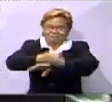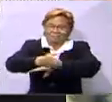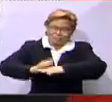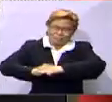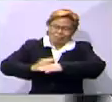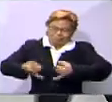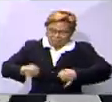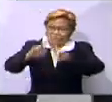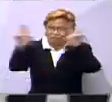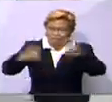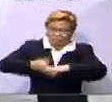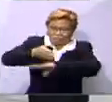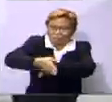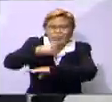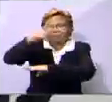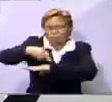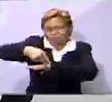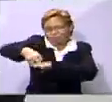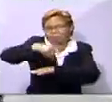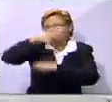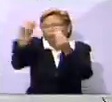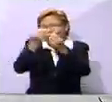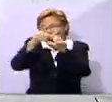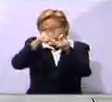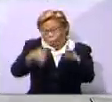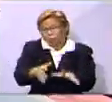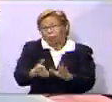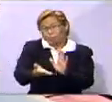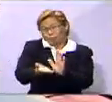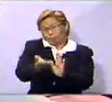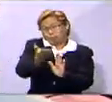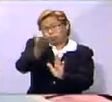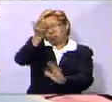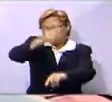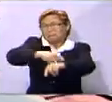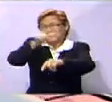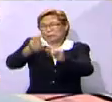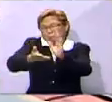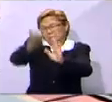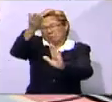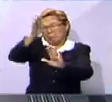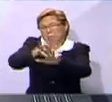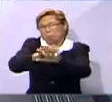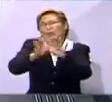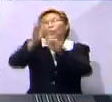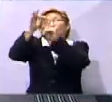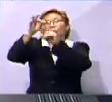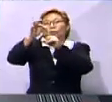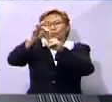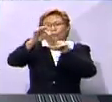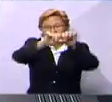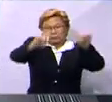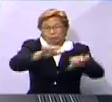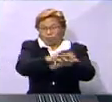kan? Beliau menjangkakan jumlah penumpang akan terus meningkat dalam tempoh terdekat khususnya di stesen-stesen